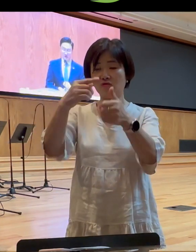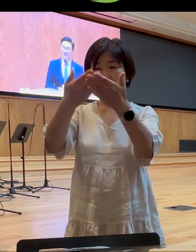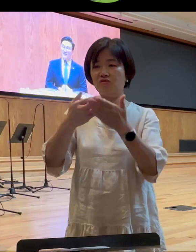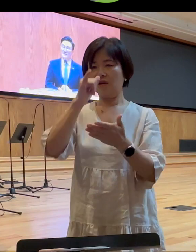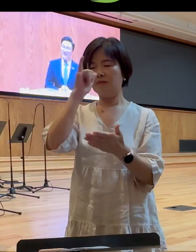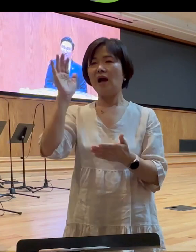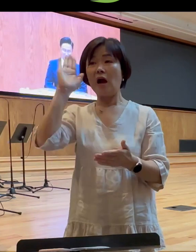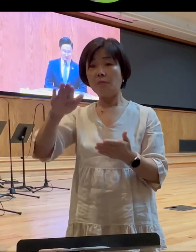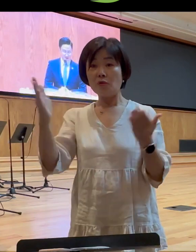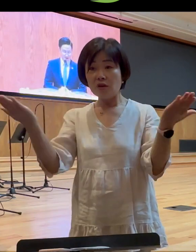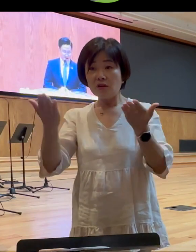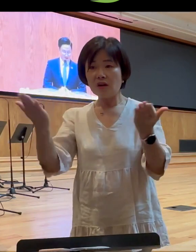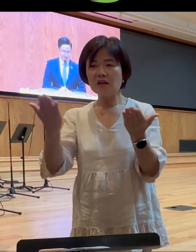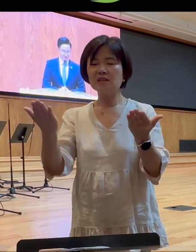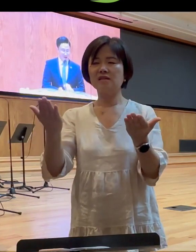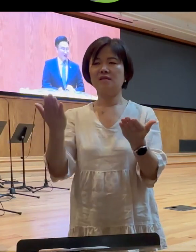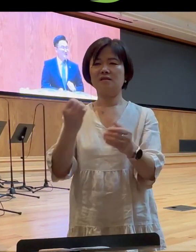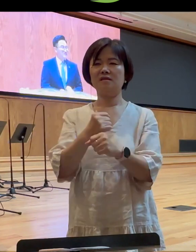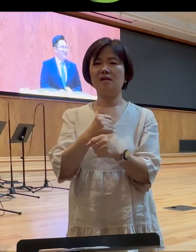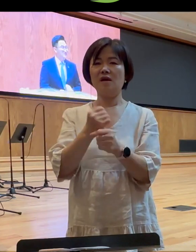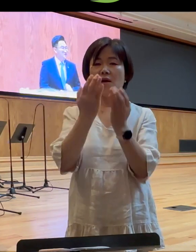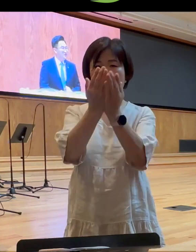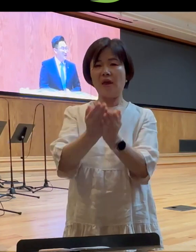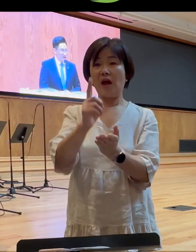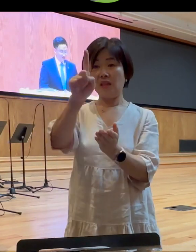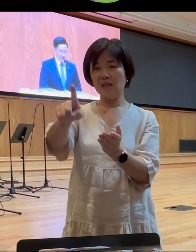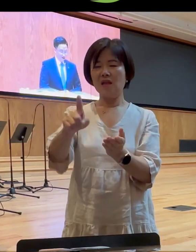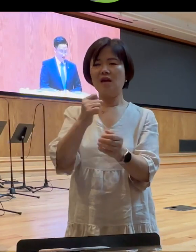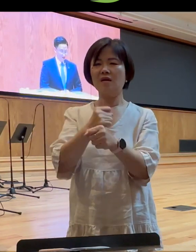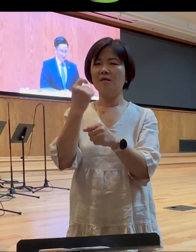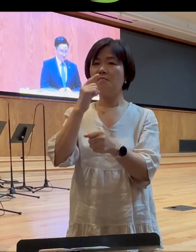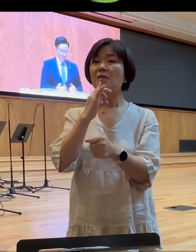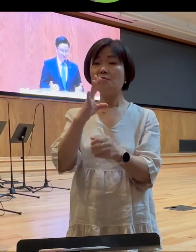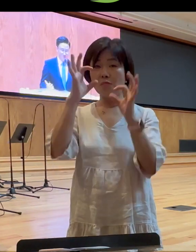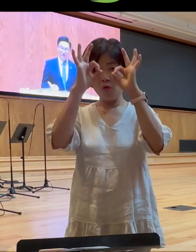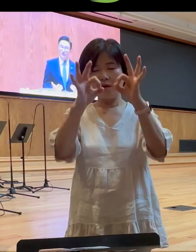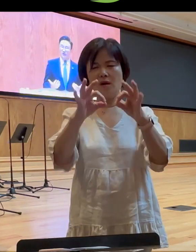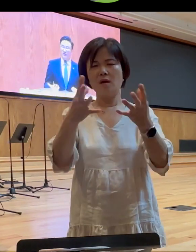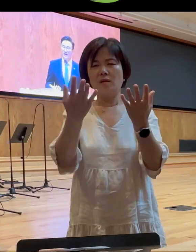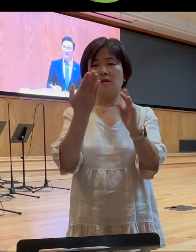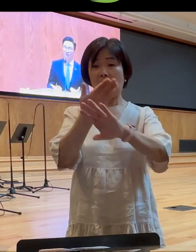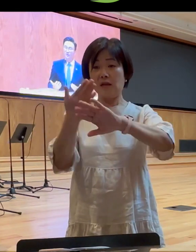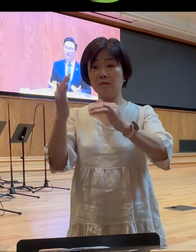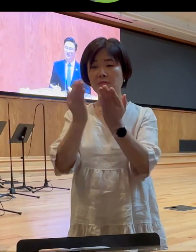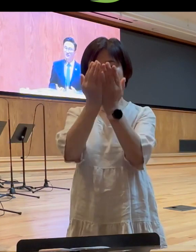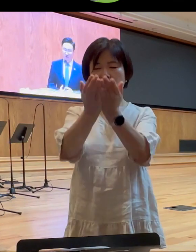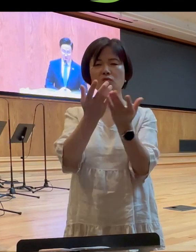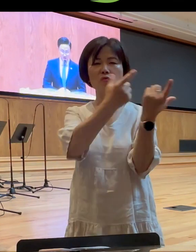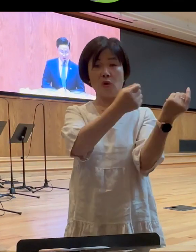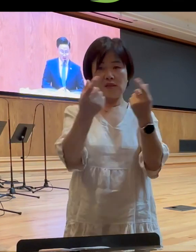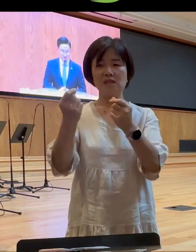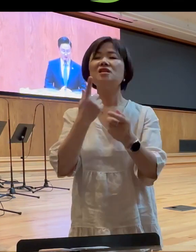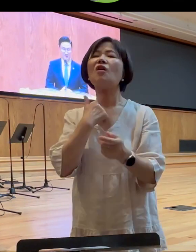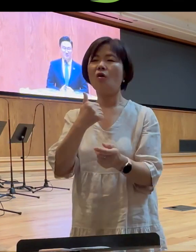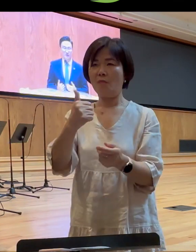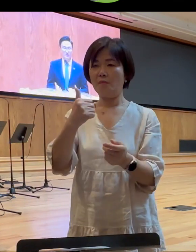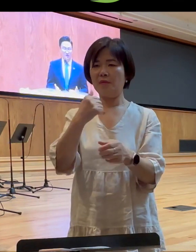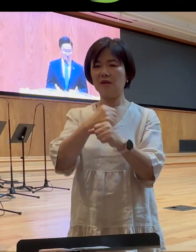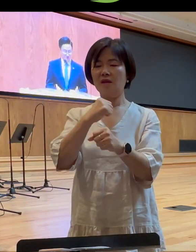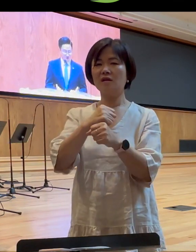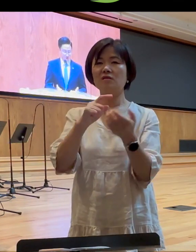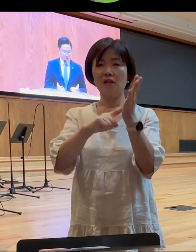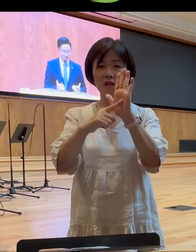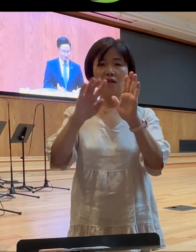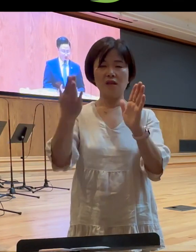앞으로 일어날 사건이 배 한 대만의 증언이 아니라 공동적으로 경험한, 공유되는 경험이었다라는 것을